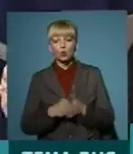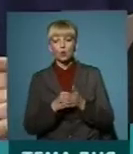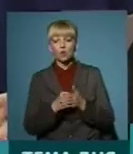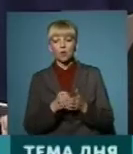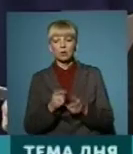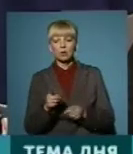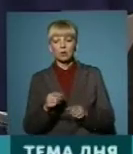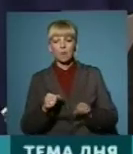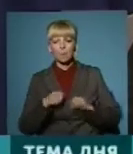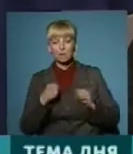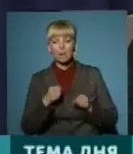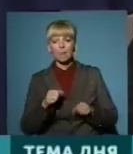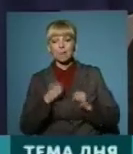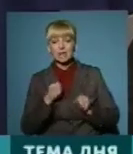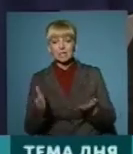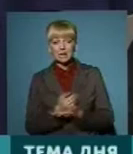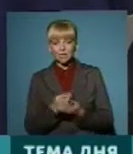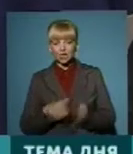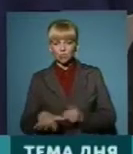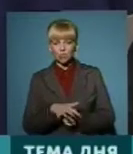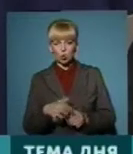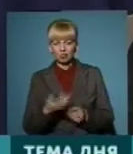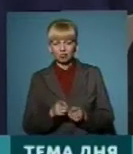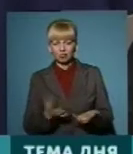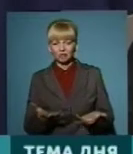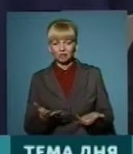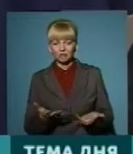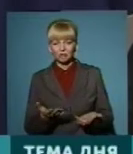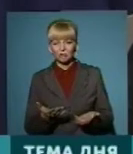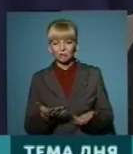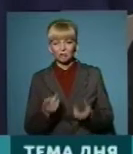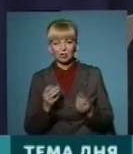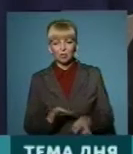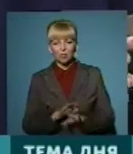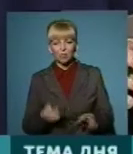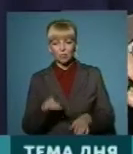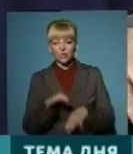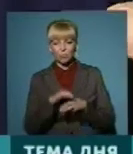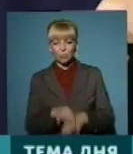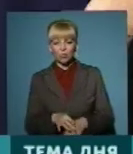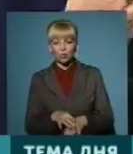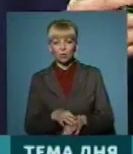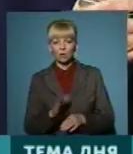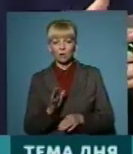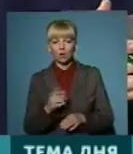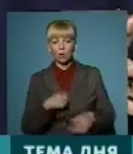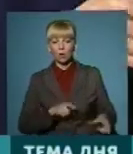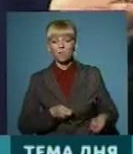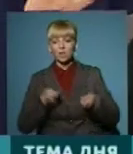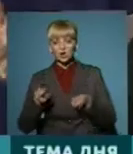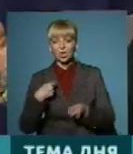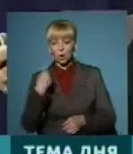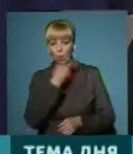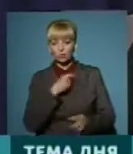они снять эти зоны, там сплошная липа. То есть они проводили. Значит, ну, я выезжал, особисто